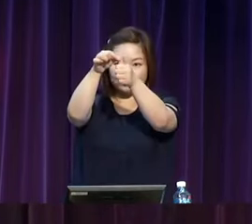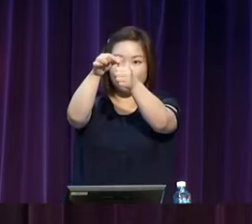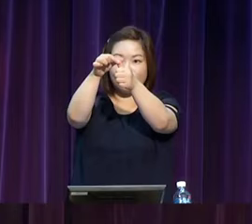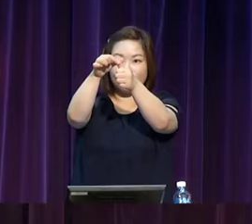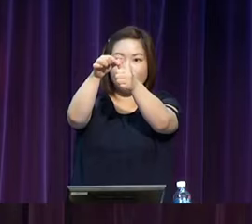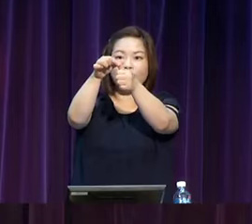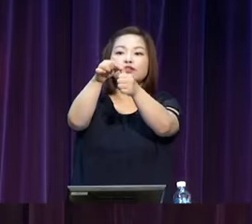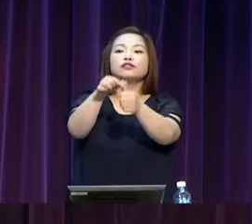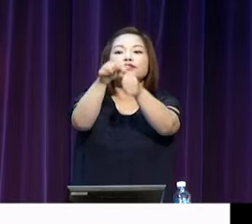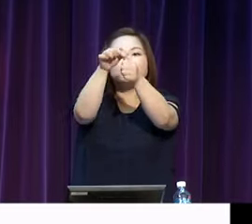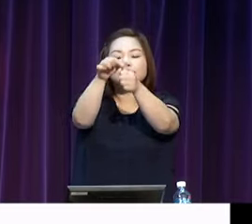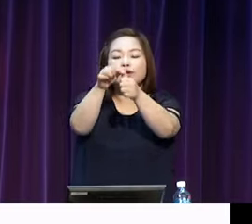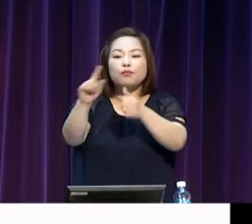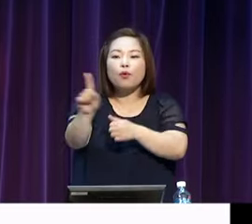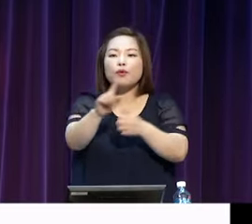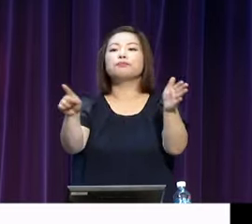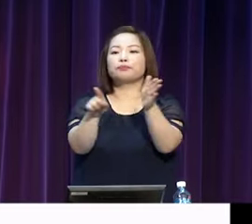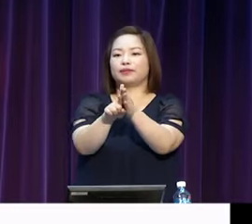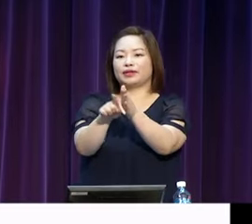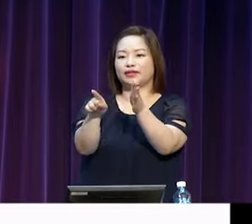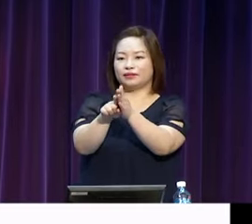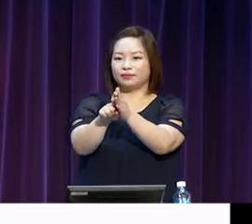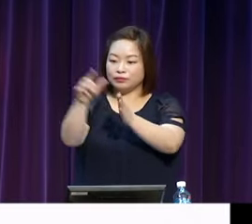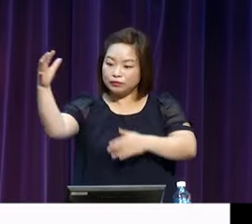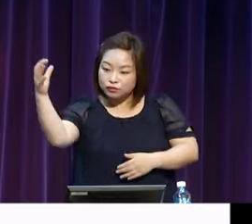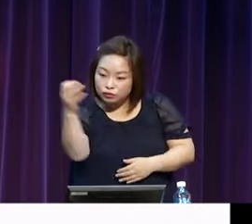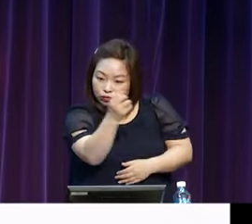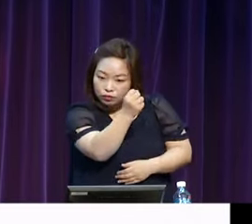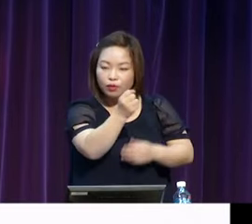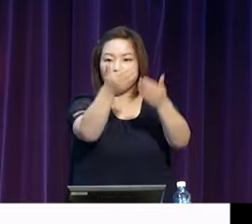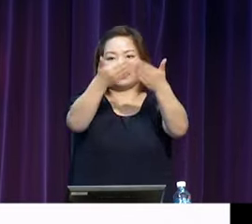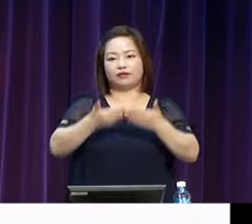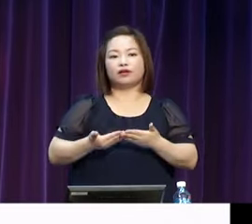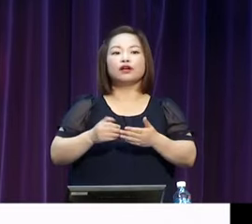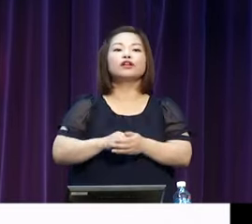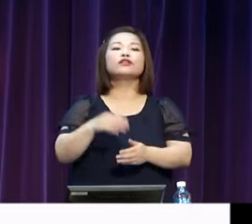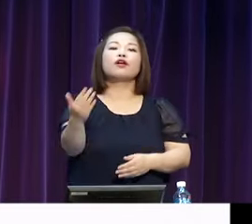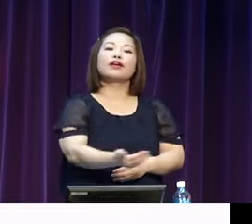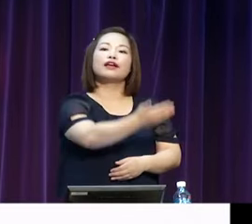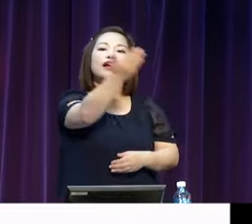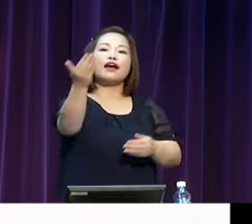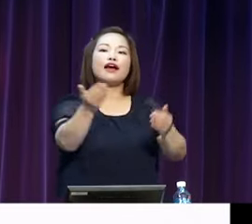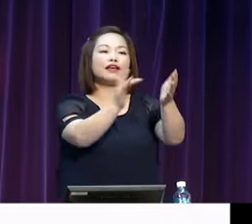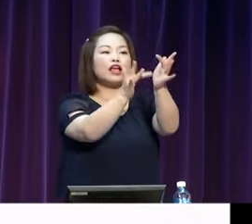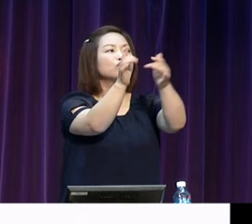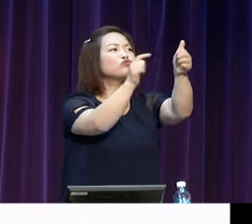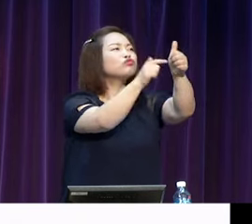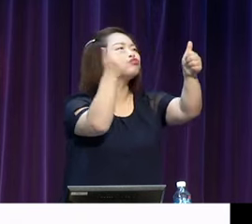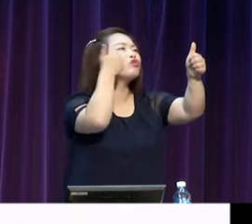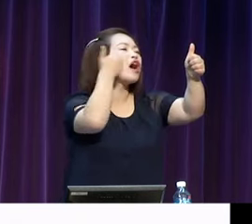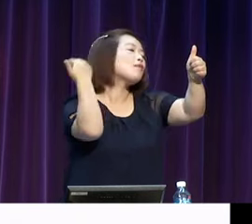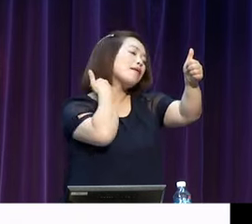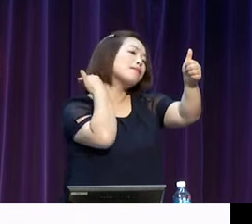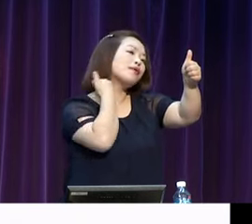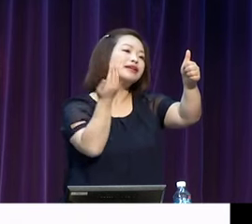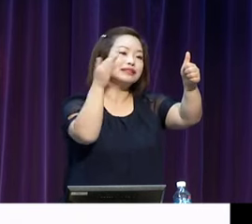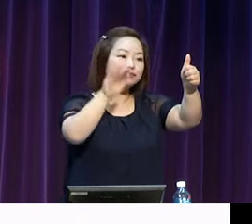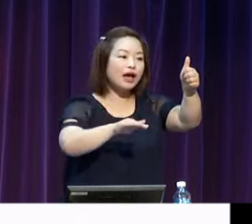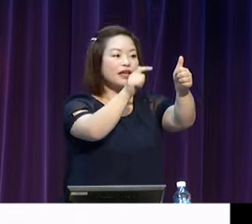받는다 그랬어요. 베드로전서 1장에 보면 너희가 예수를 보지 못하였으나